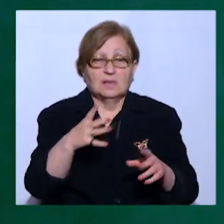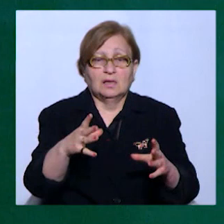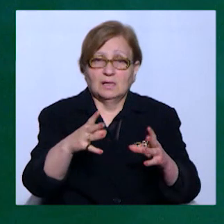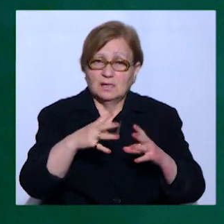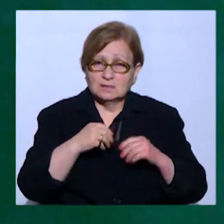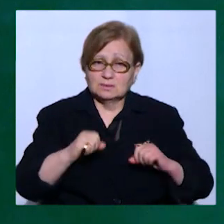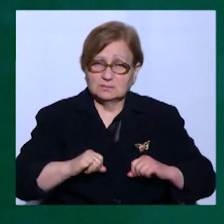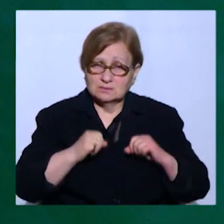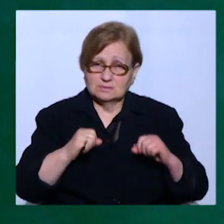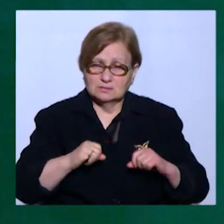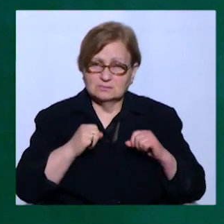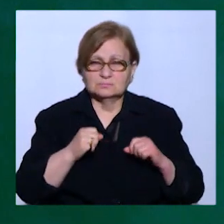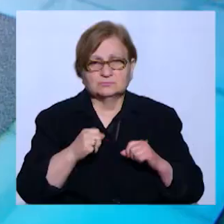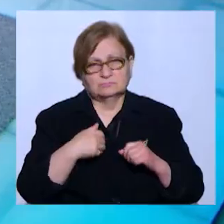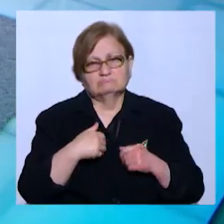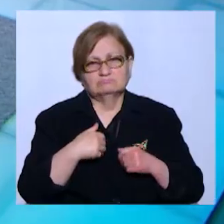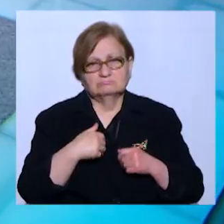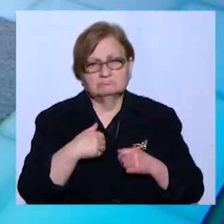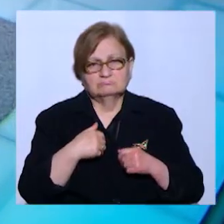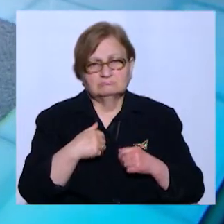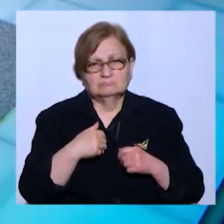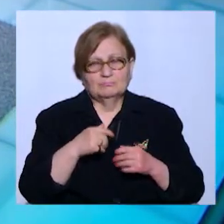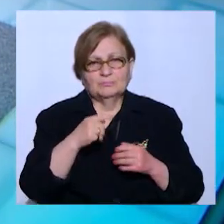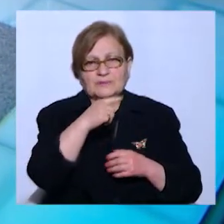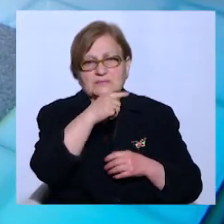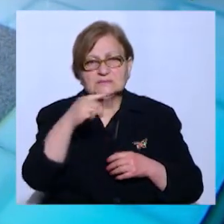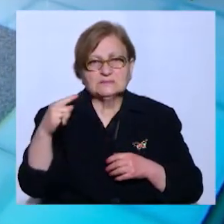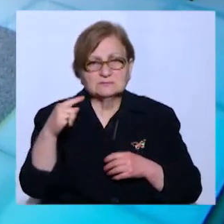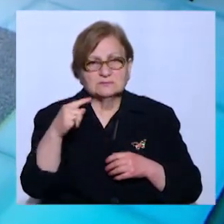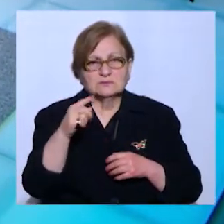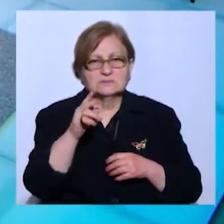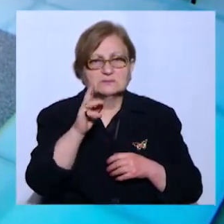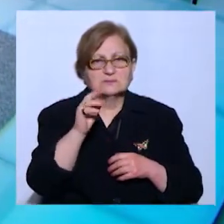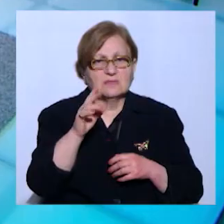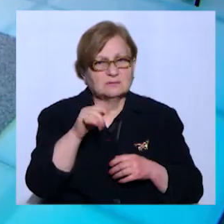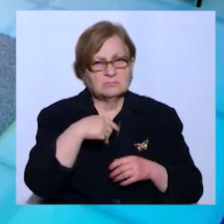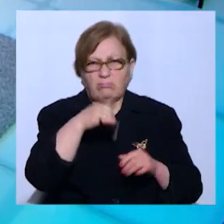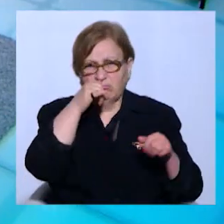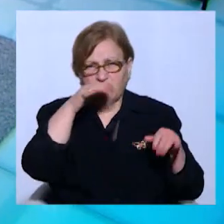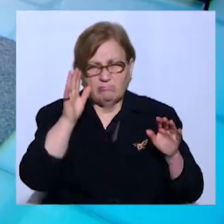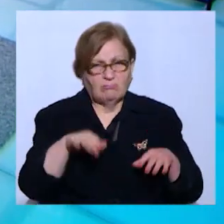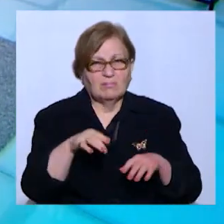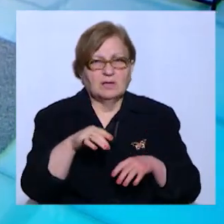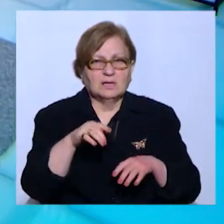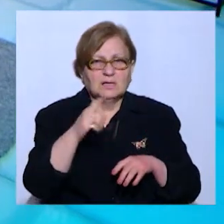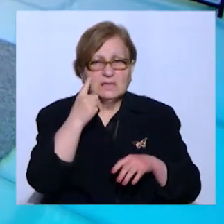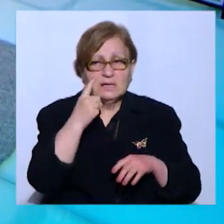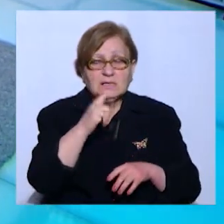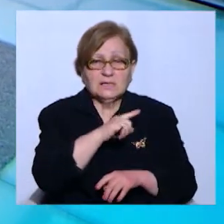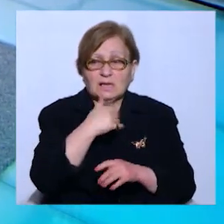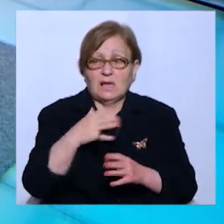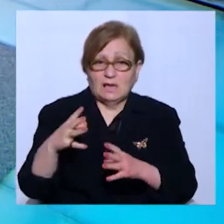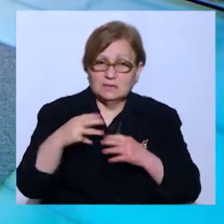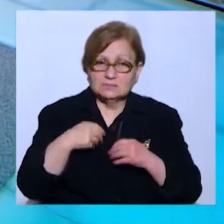წადილის შემდეგ შევეცადოთ, რომ წილადები მე არ მეხერხებოდა, ცუდად მიხსნიდეთ თუ ის რაღაცა, ერთიანი ძალებით